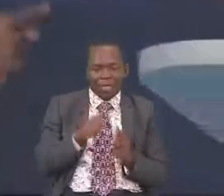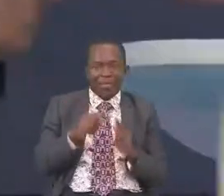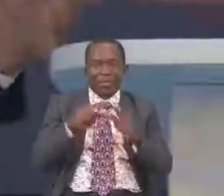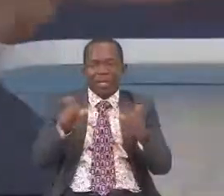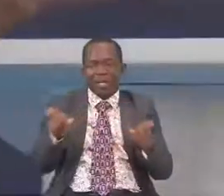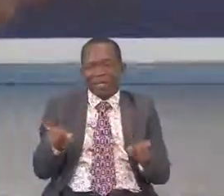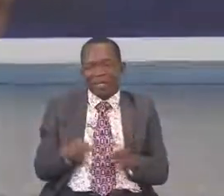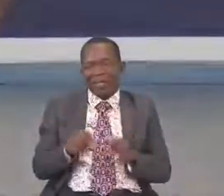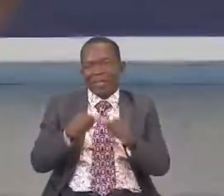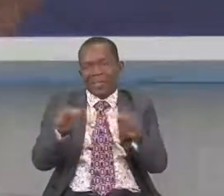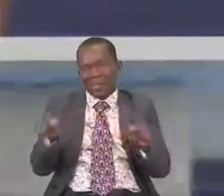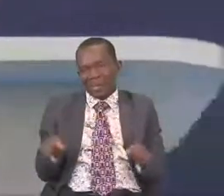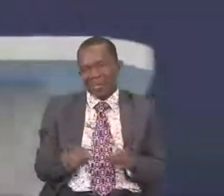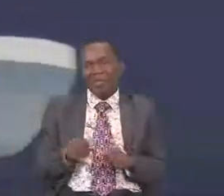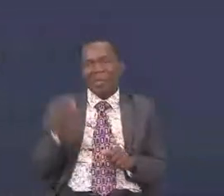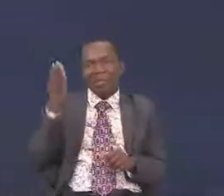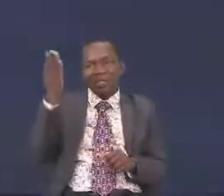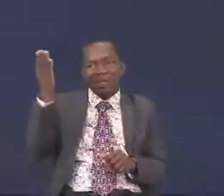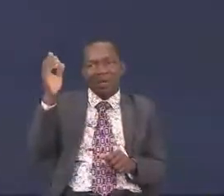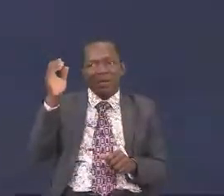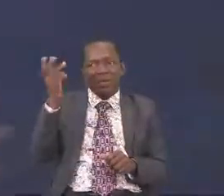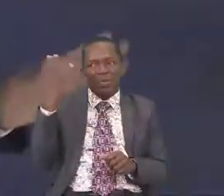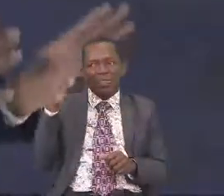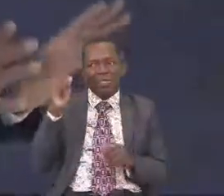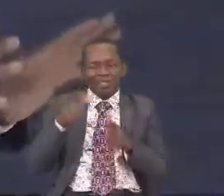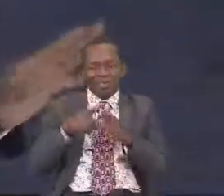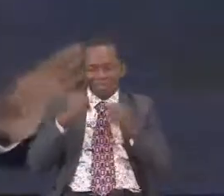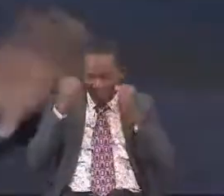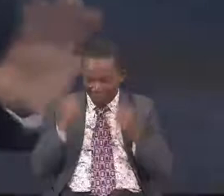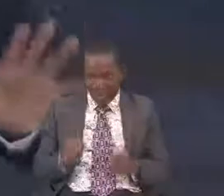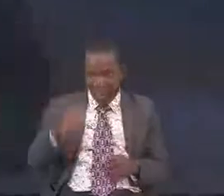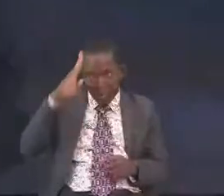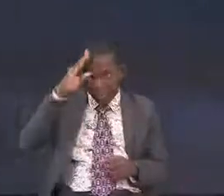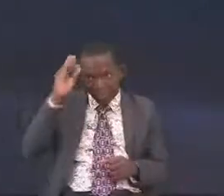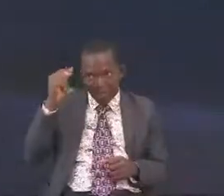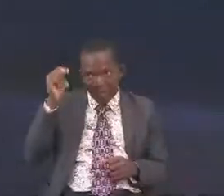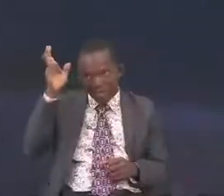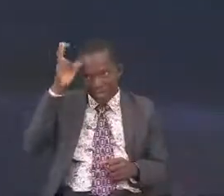avait un homme fort du diable là-bas, un herboriste terrible.